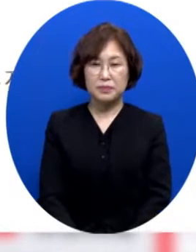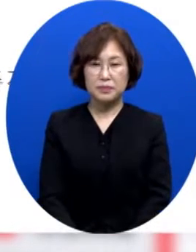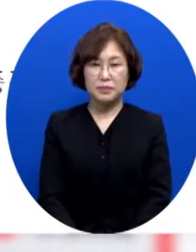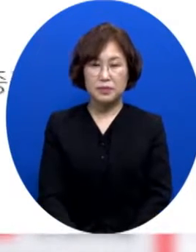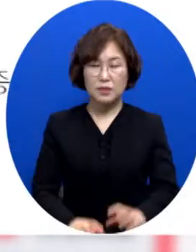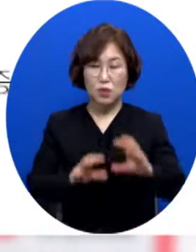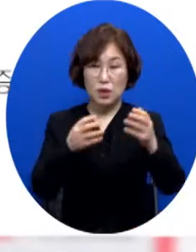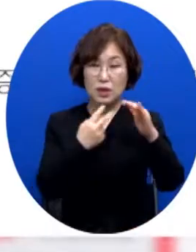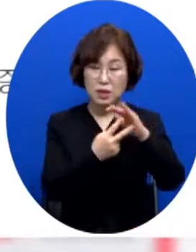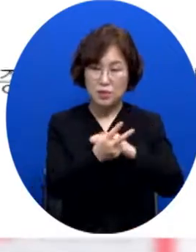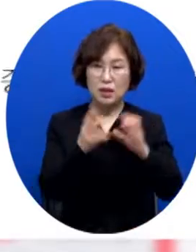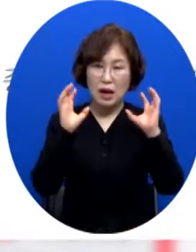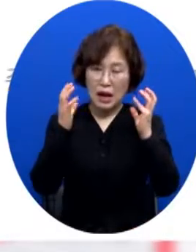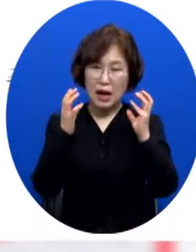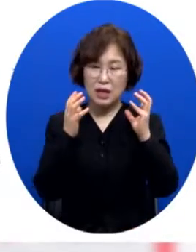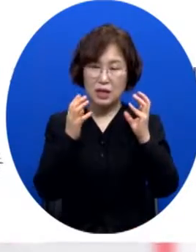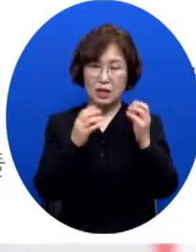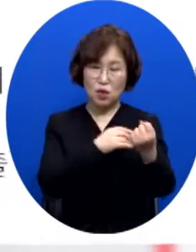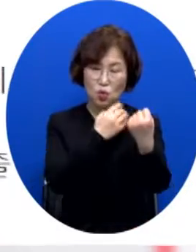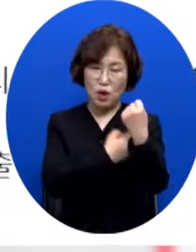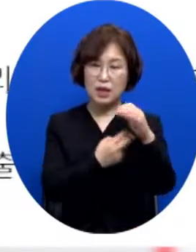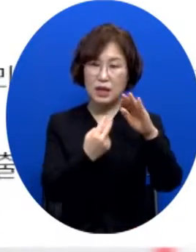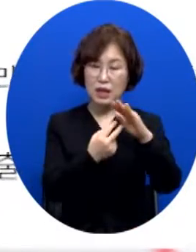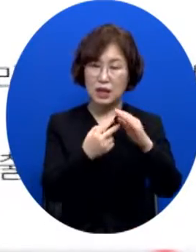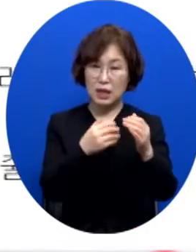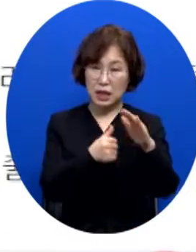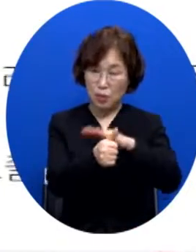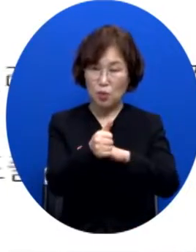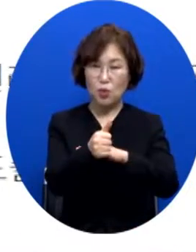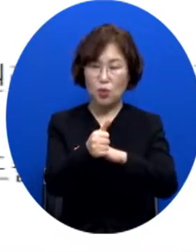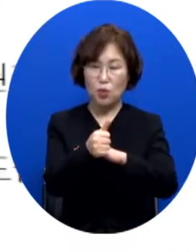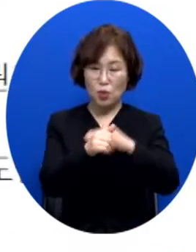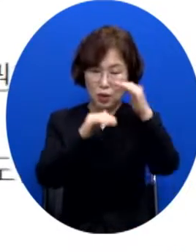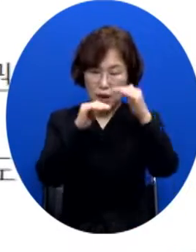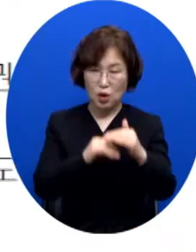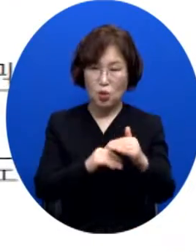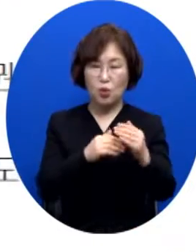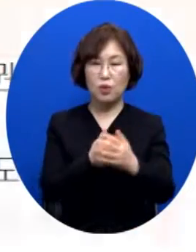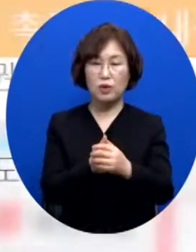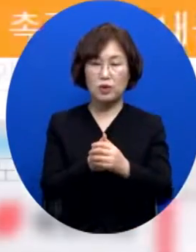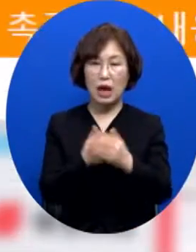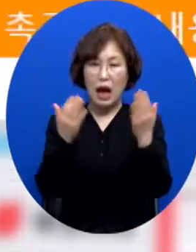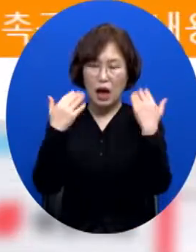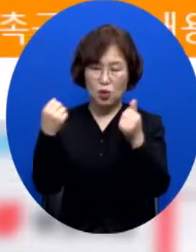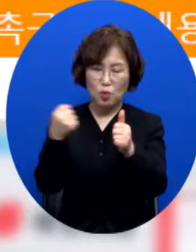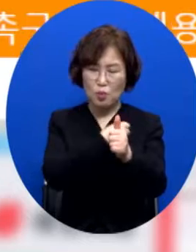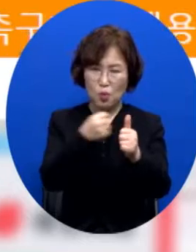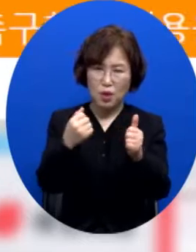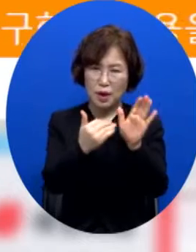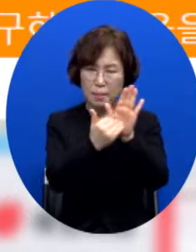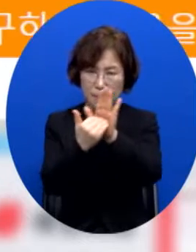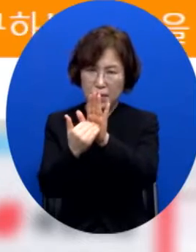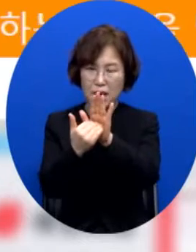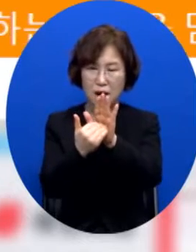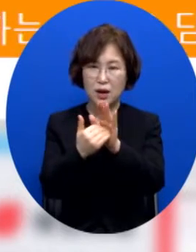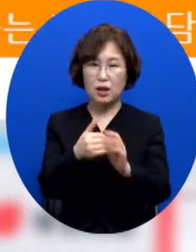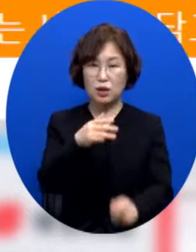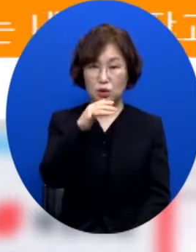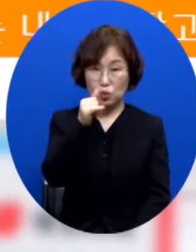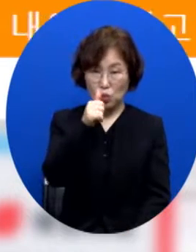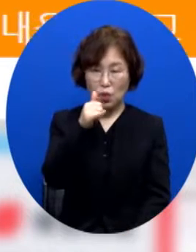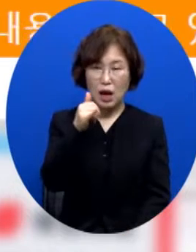월드비전 아동권리 대표단이 작성한 정책 제안 문에는 치료적인 학교폭력예방교육 강화와